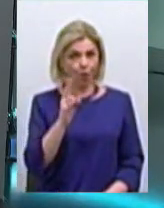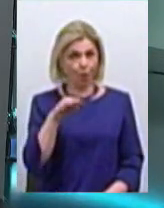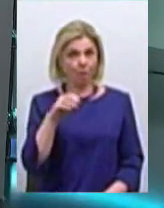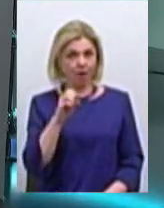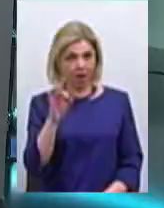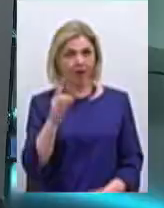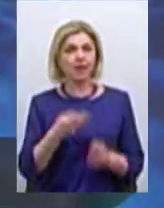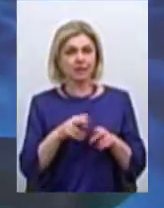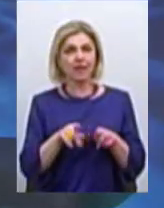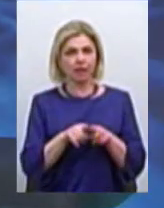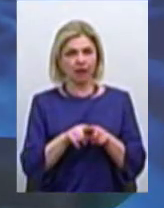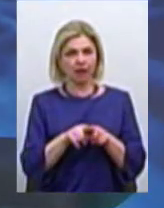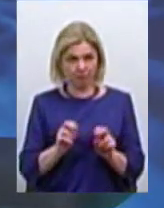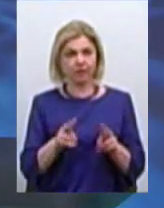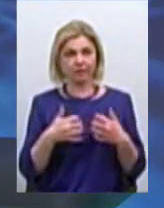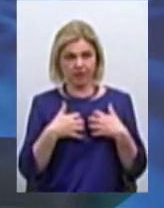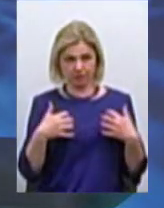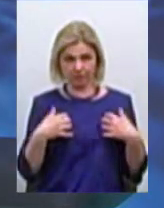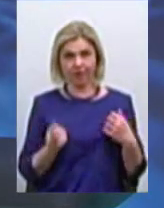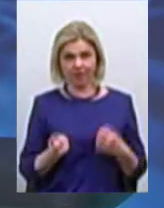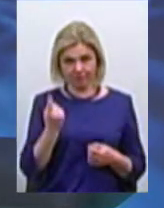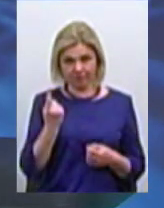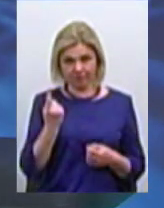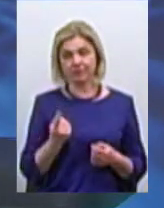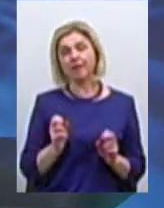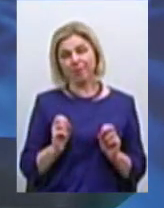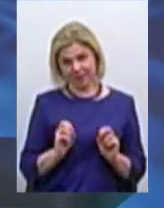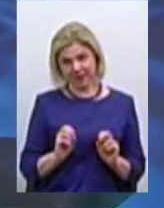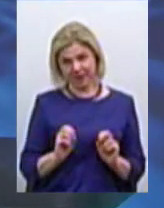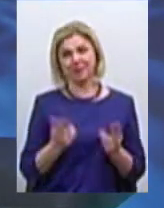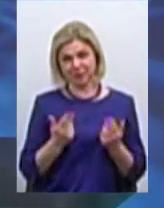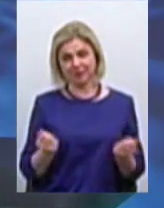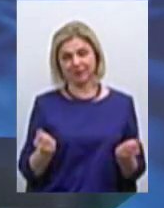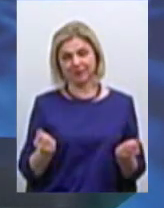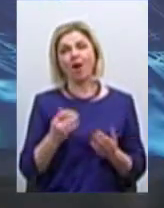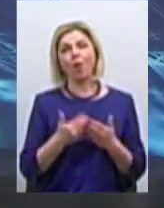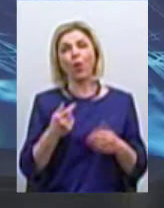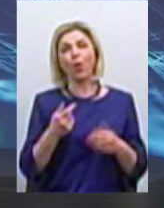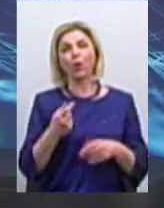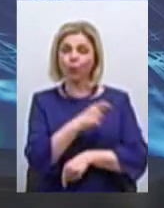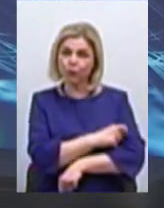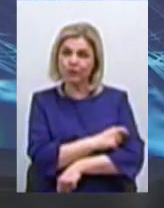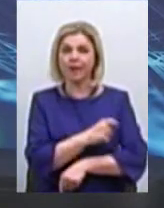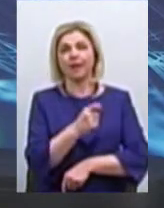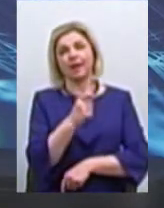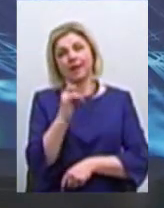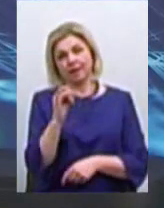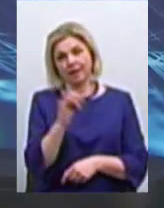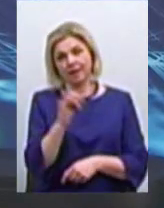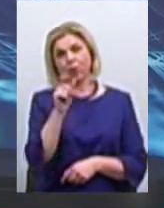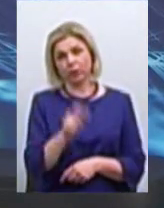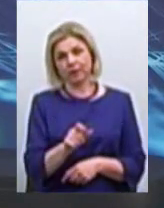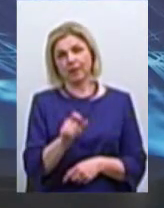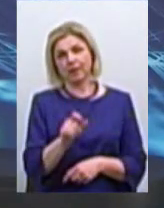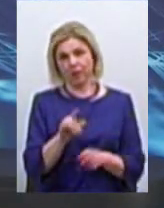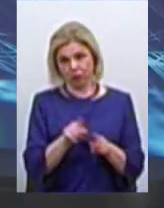Комари – це такі небезпечні тварини, виявляється? Небезпечні. І укусом, і людину